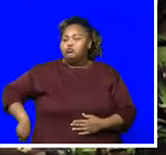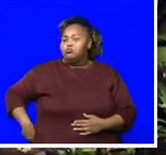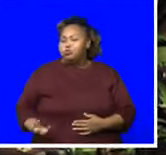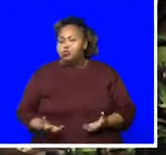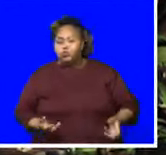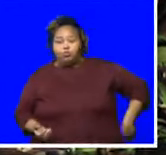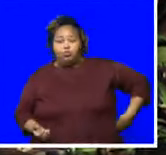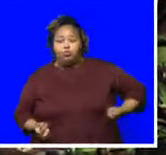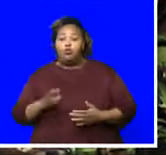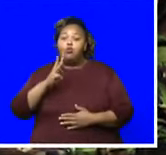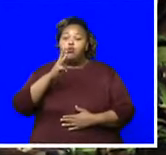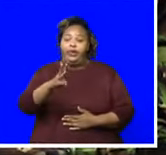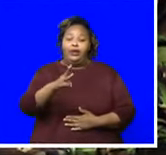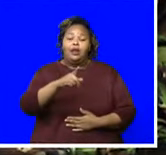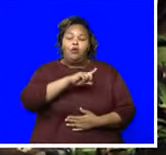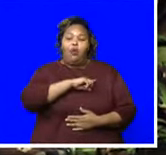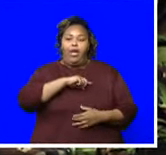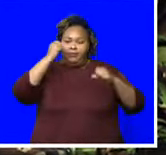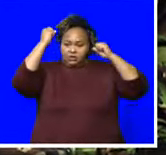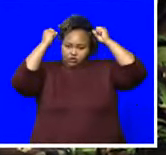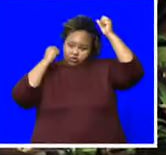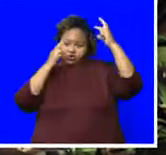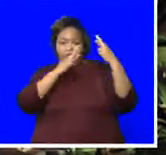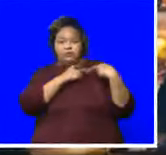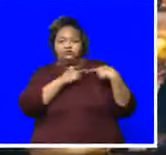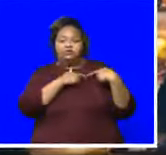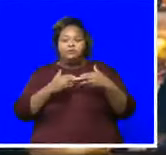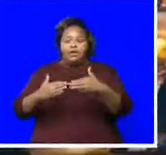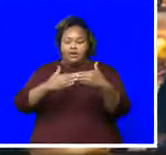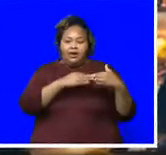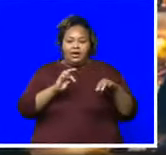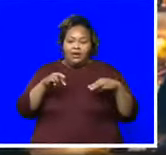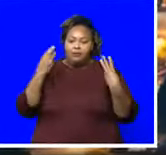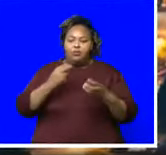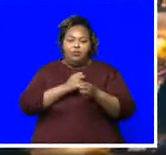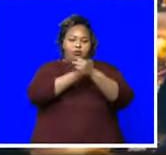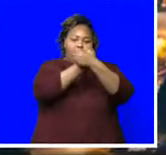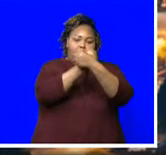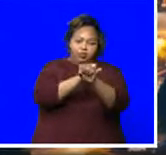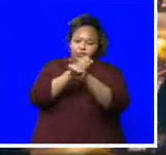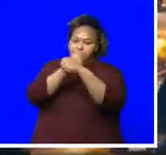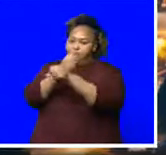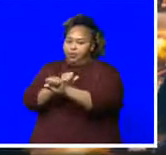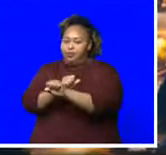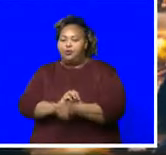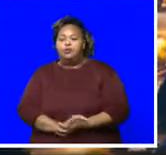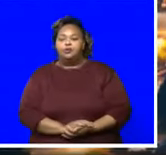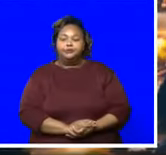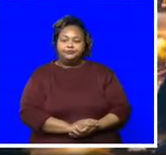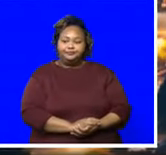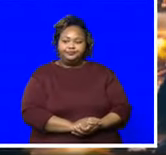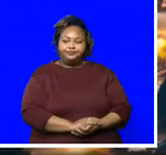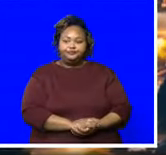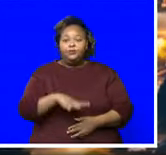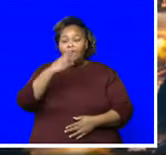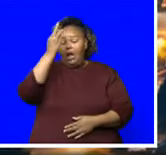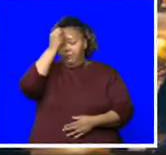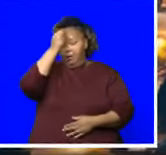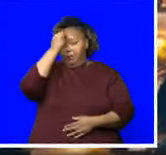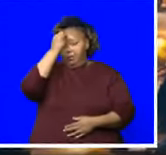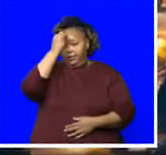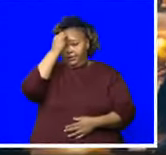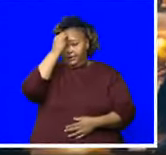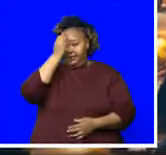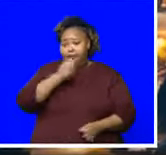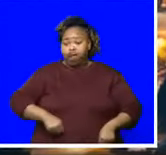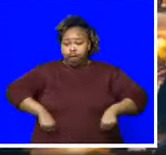yonke indlela nangaso sonke sikhathi Umphathi wamaphoyisa kuleli William Tsitsibala